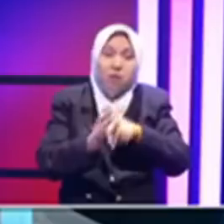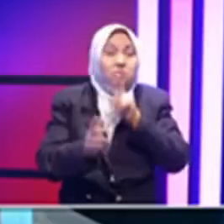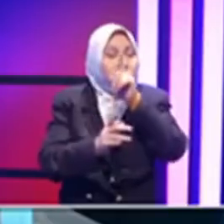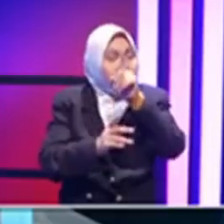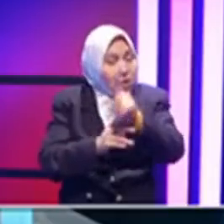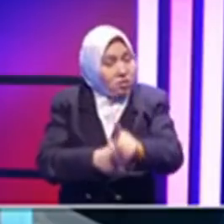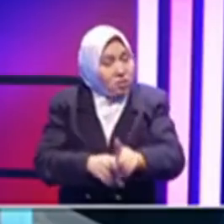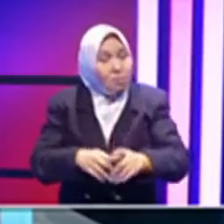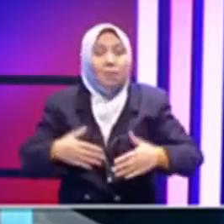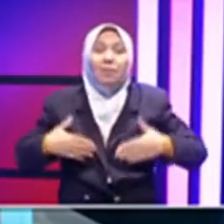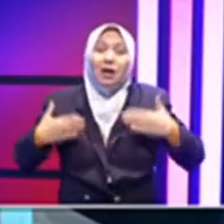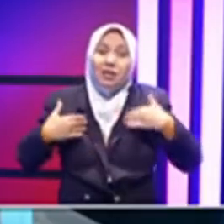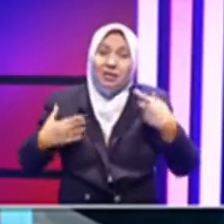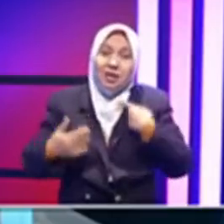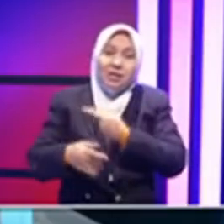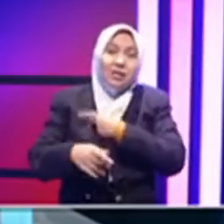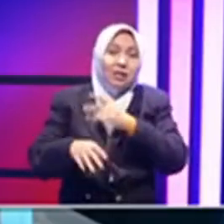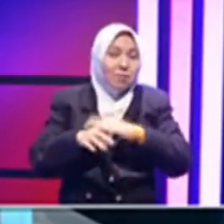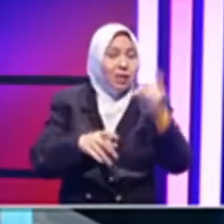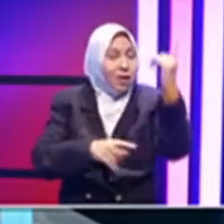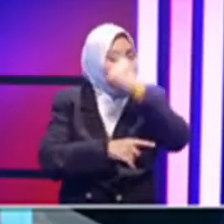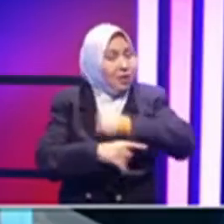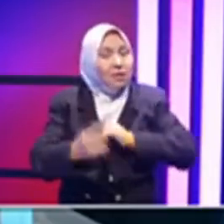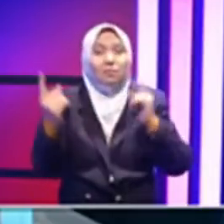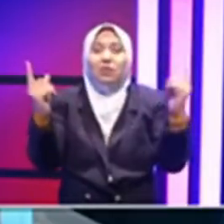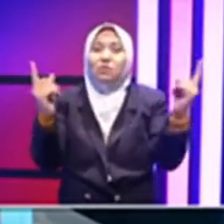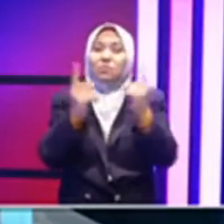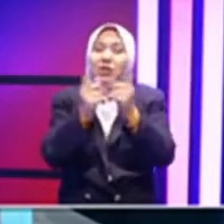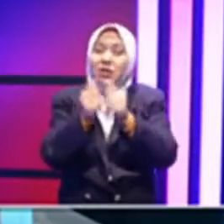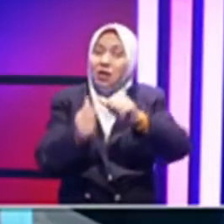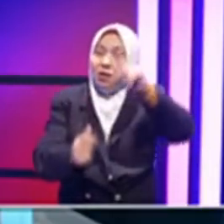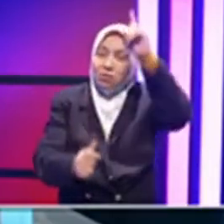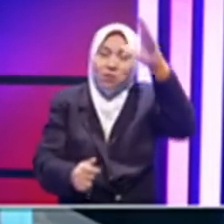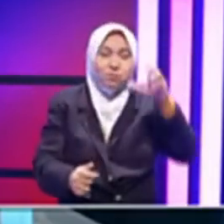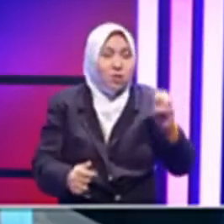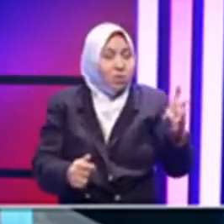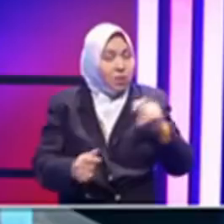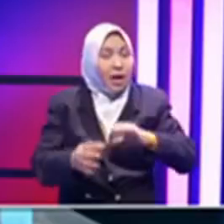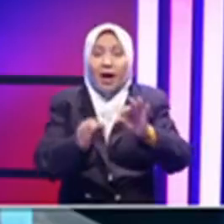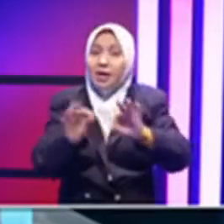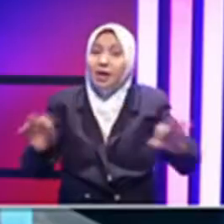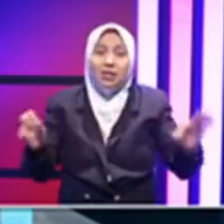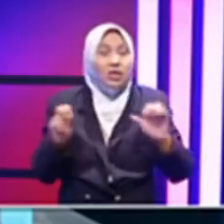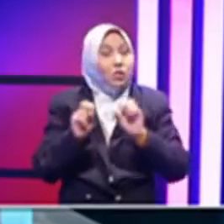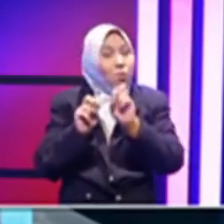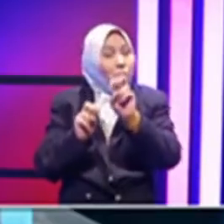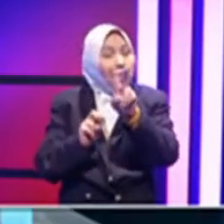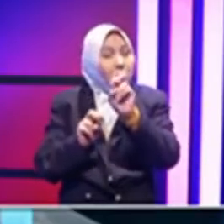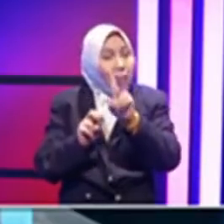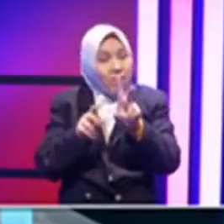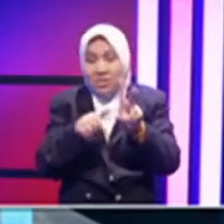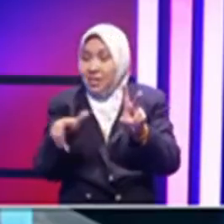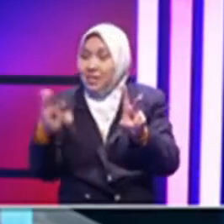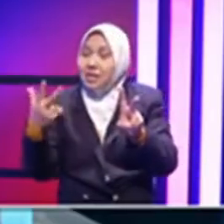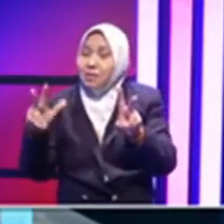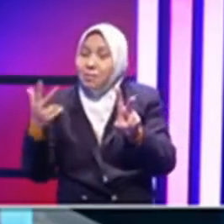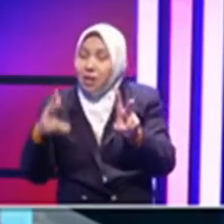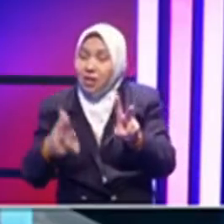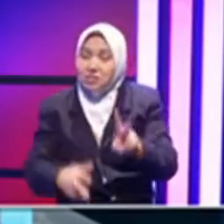membahagiakan kita pada hari kita bertemu dengan Allah Subhanahu Wa Taala. Ayat ke-12 hingga 13 apa? Ya,